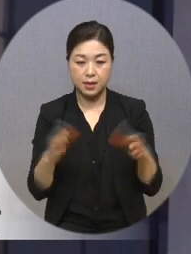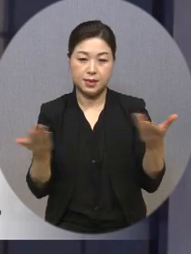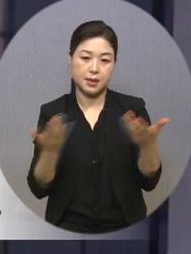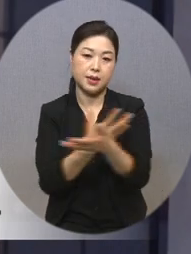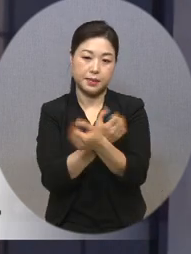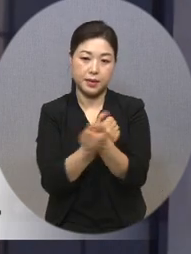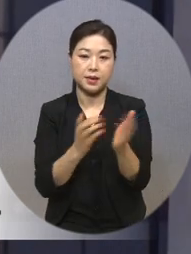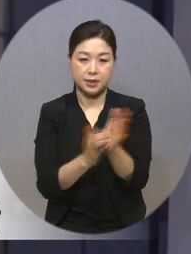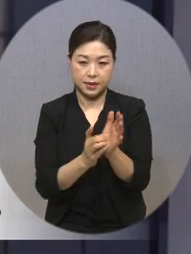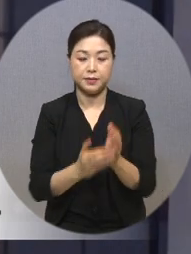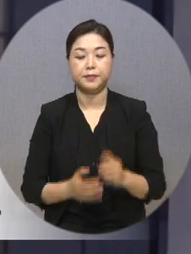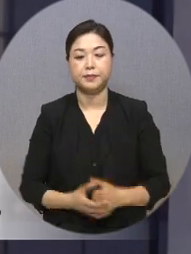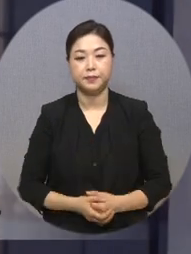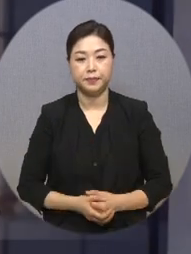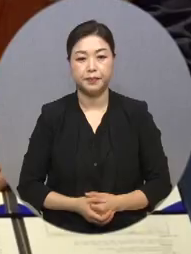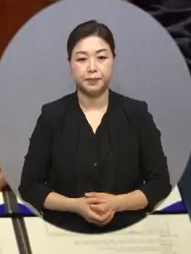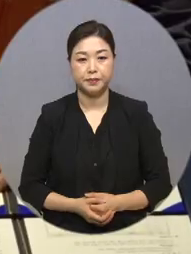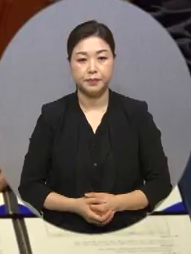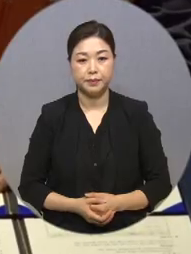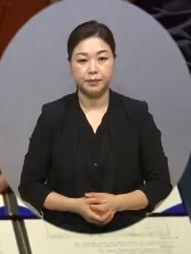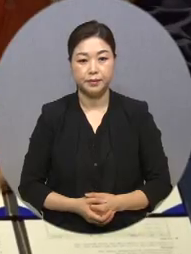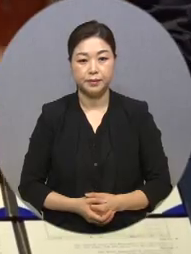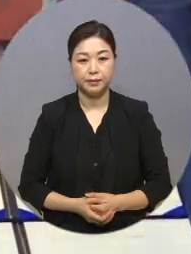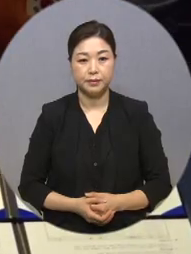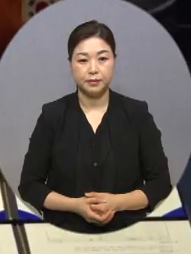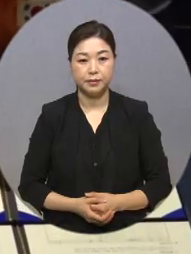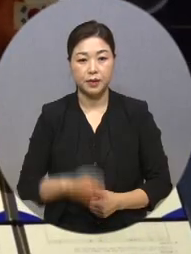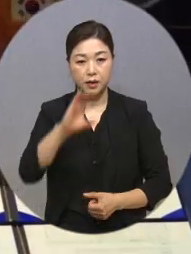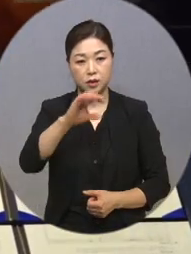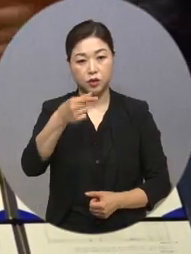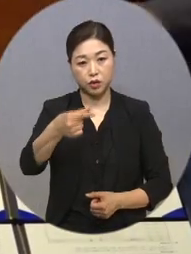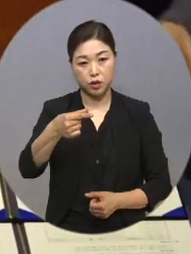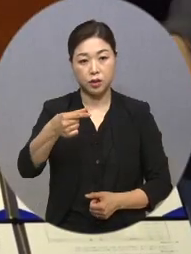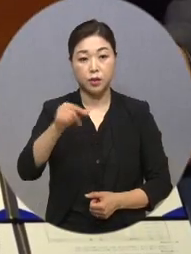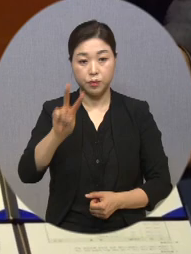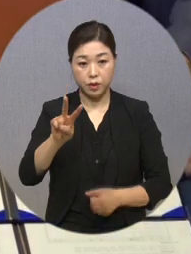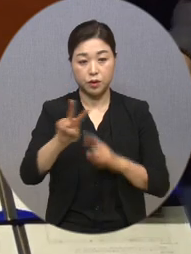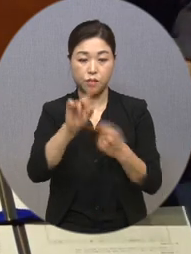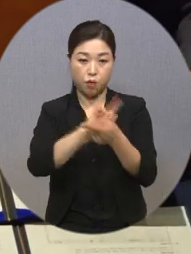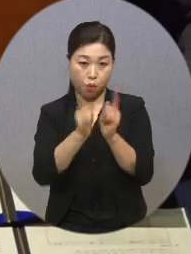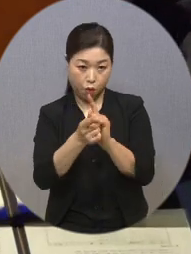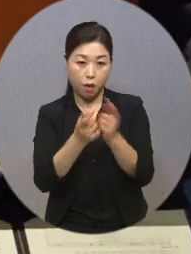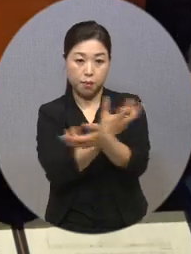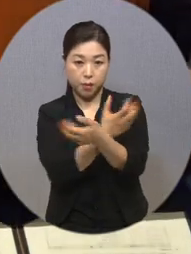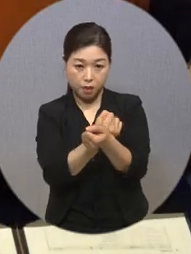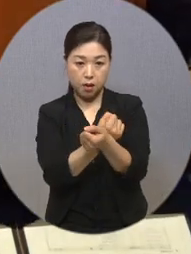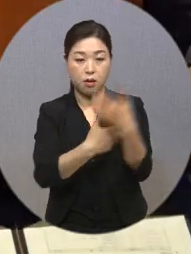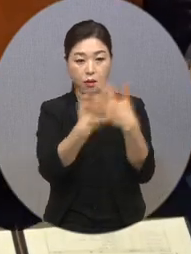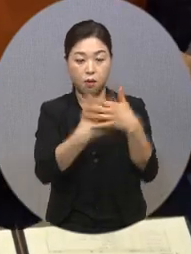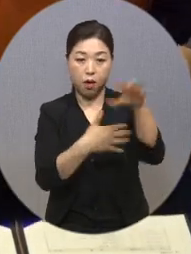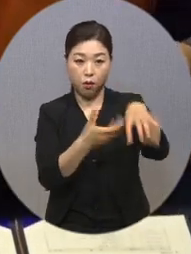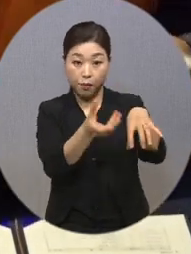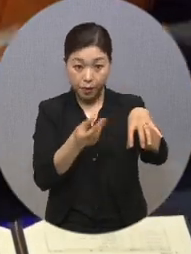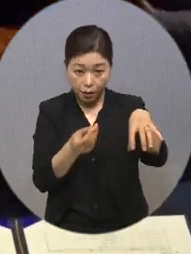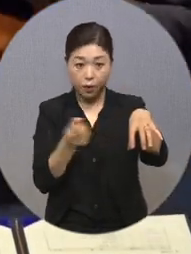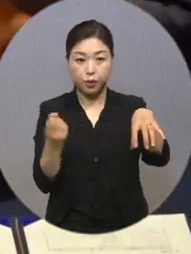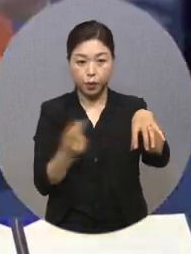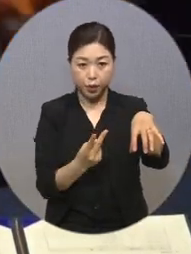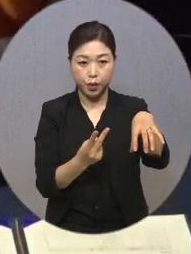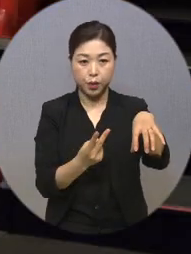요런 프로모션을 저희 하게 되었습니다 쎄지 교인은 상호 협약을 통해 영화관 대관 외에도